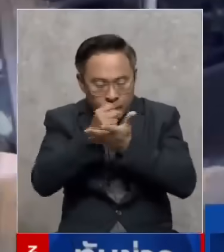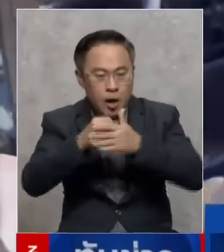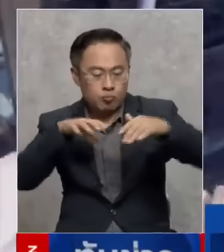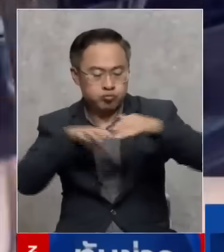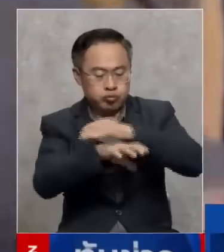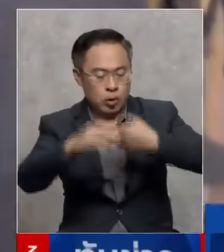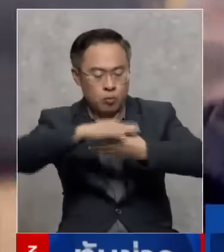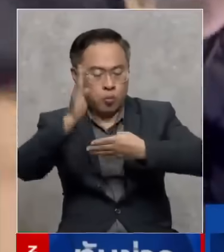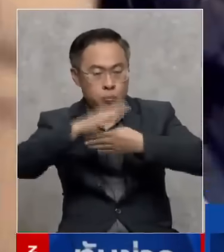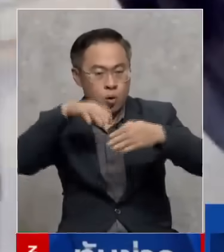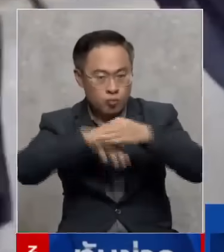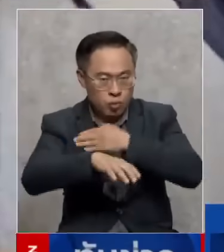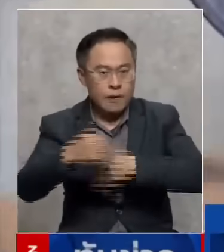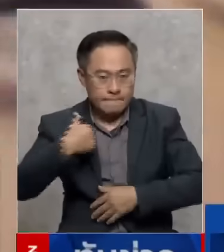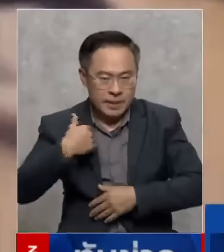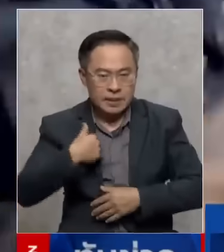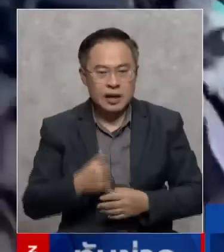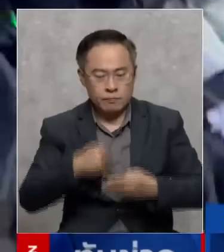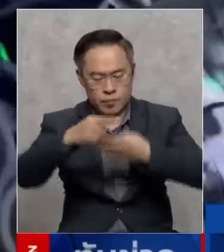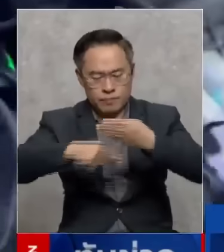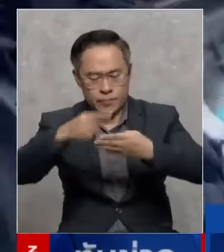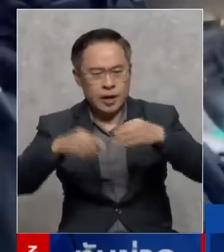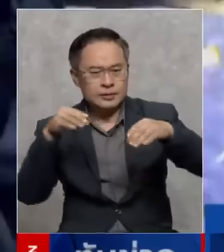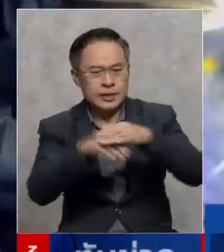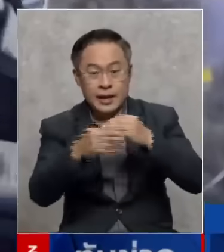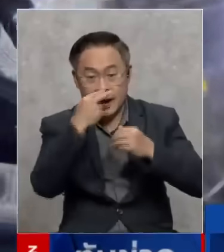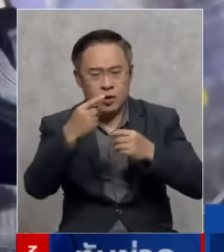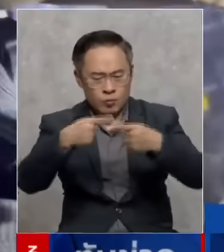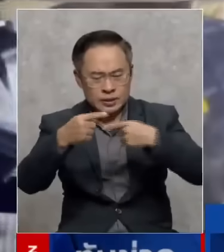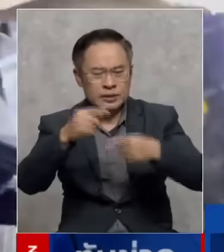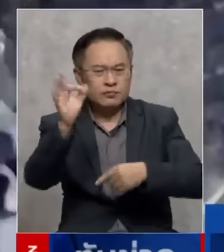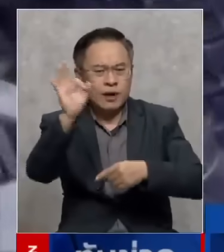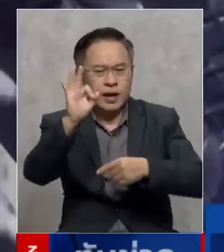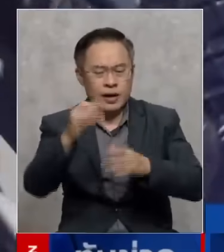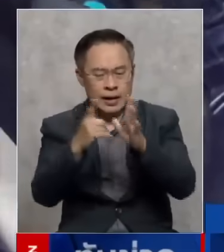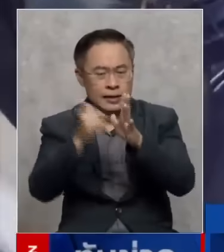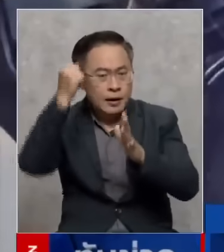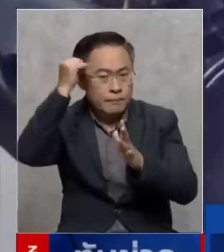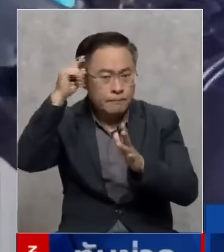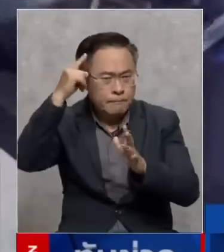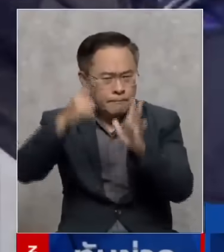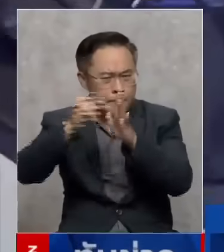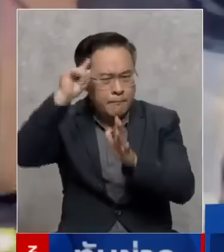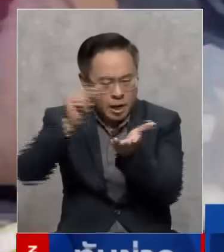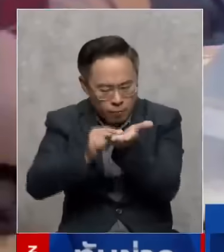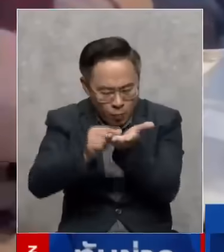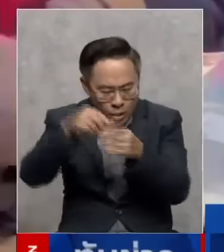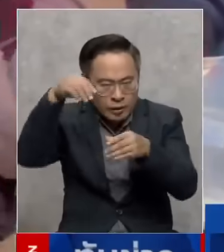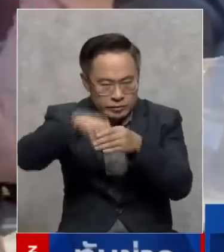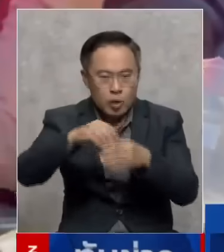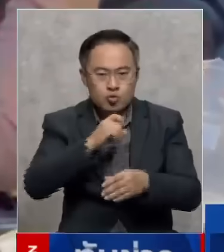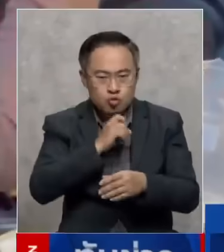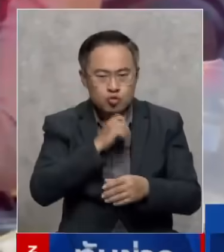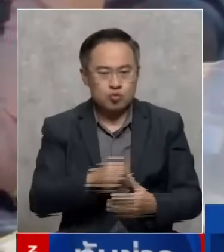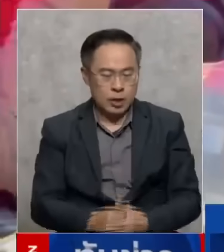ซุกซ่อนอยู่ในซองบุหรี่อีก 1ถุงก็นำตัวพร้อมของกลางนะครับแจ้งข้อกล่าวหาเหตุการณ์ก็คือเกิดขึ้น